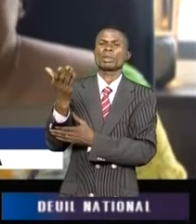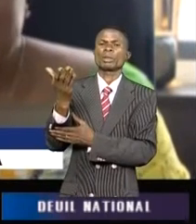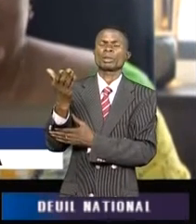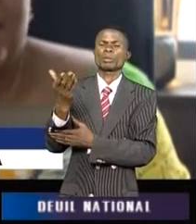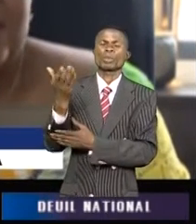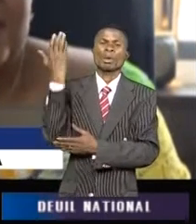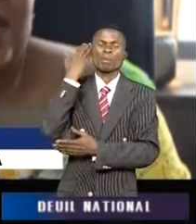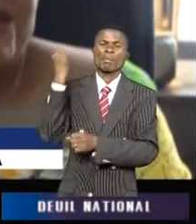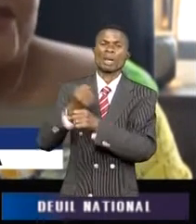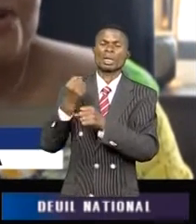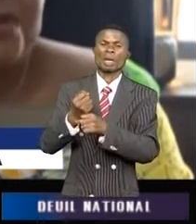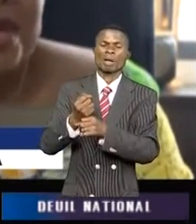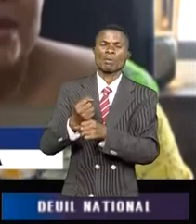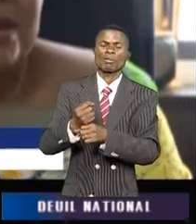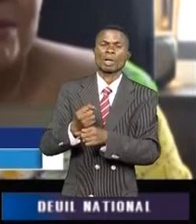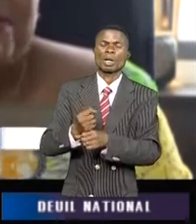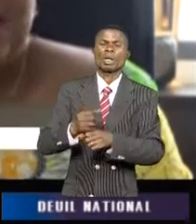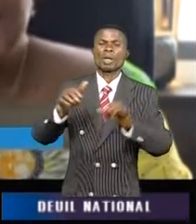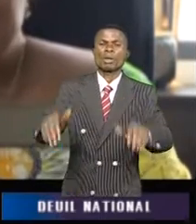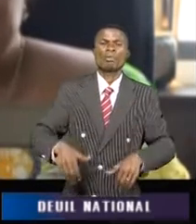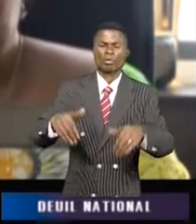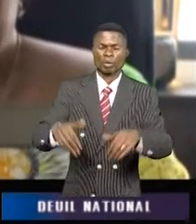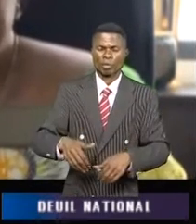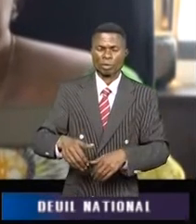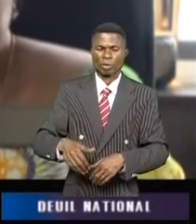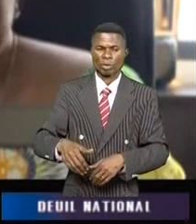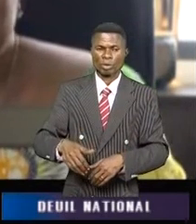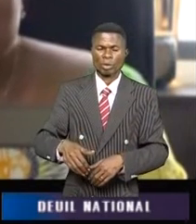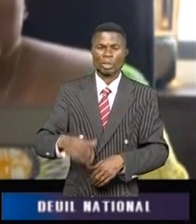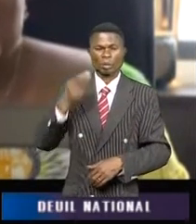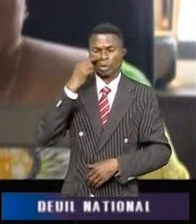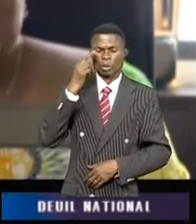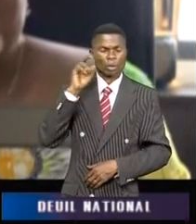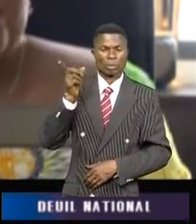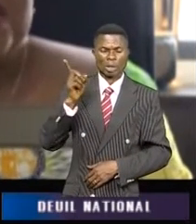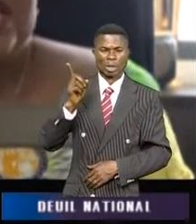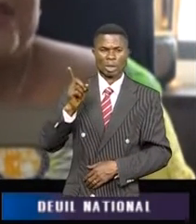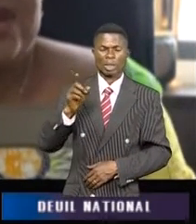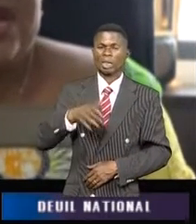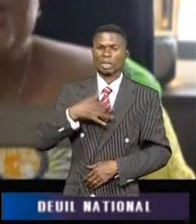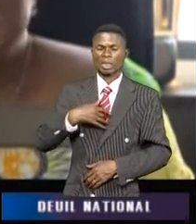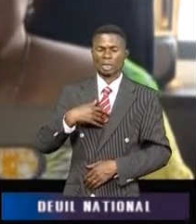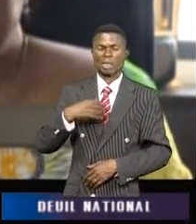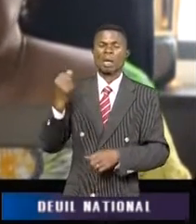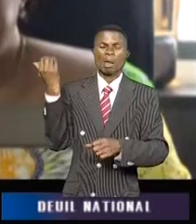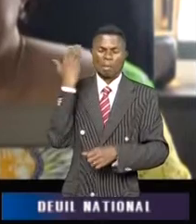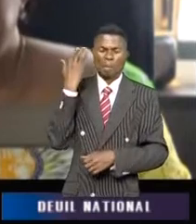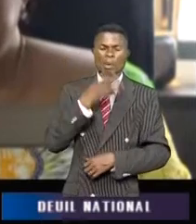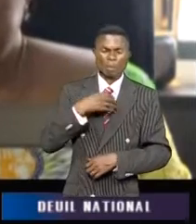fermiers. Les fermiers, pas par complaisance, les fermiers qui devraient